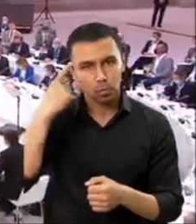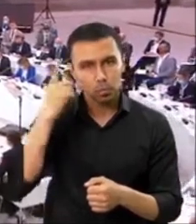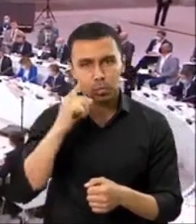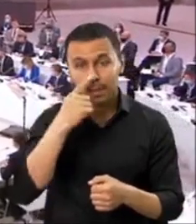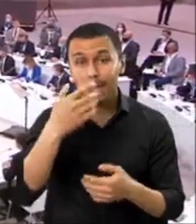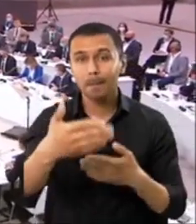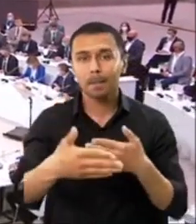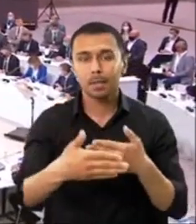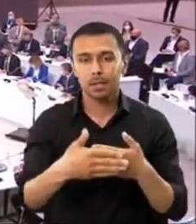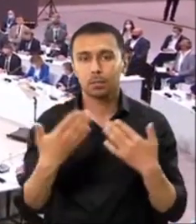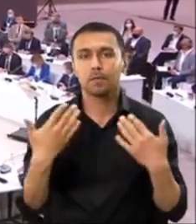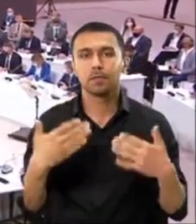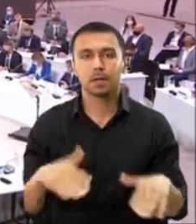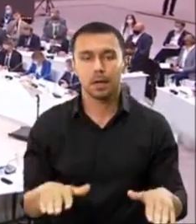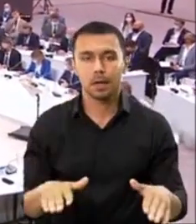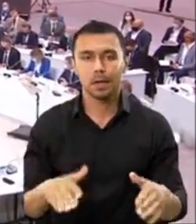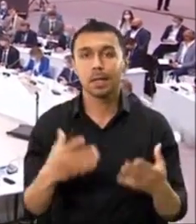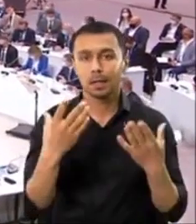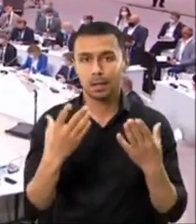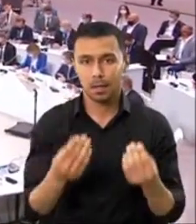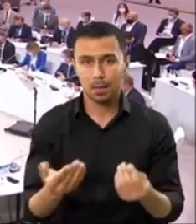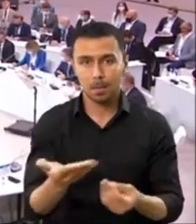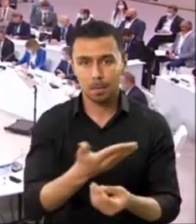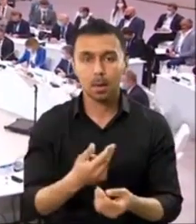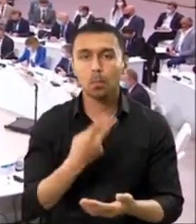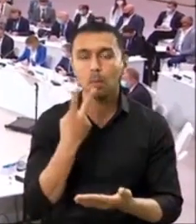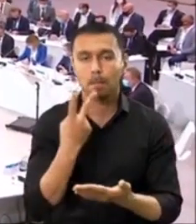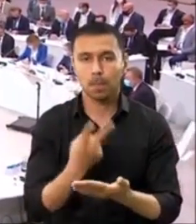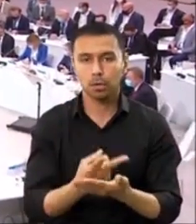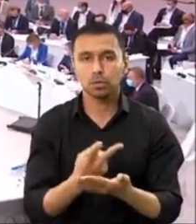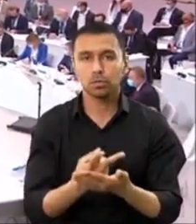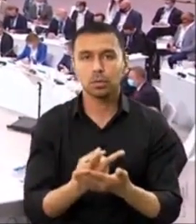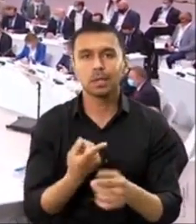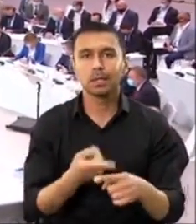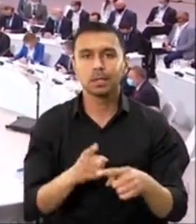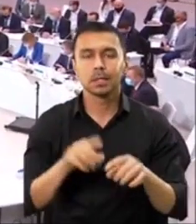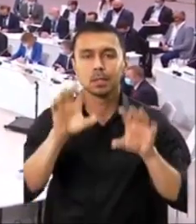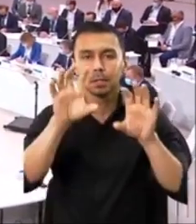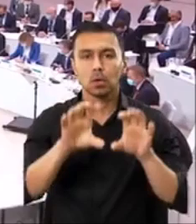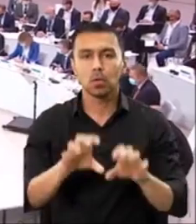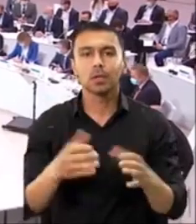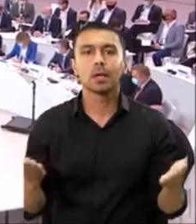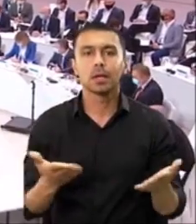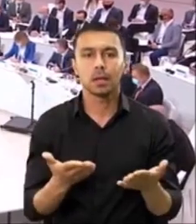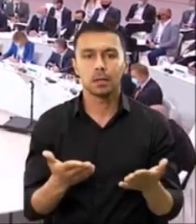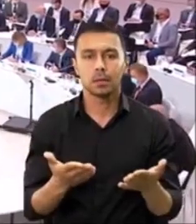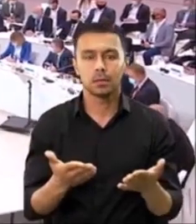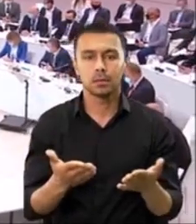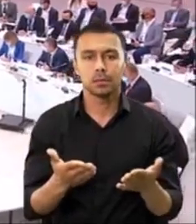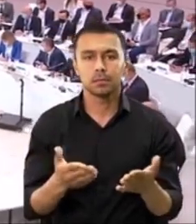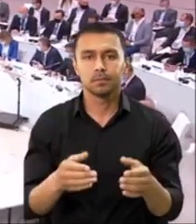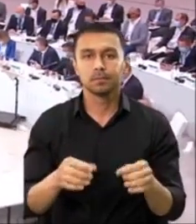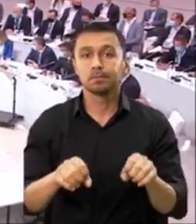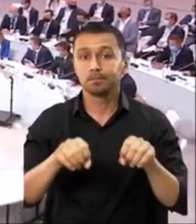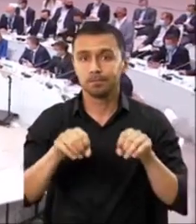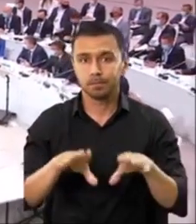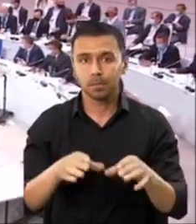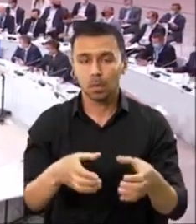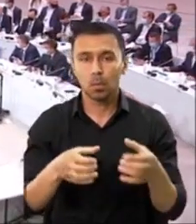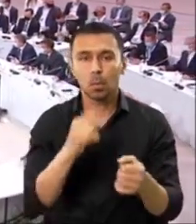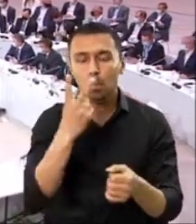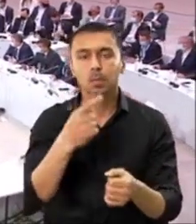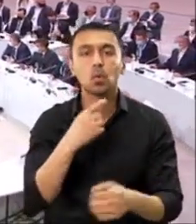вже днями ми побачимо цей закон, який пройде комітет, і побачимо в голосуванні